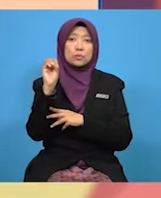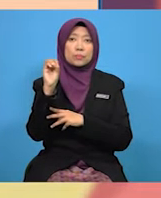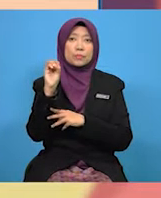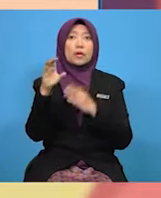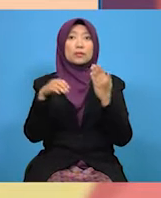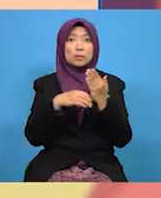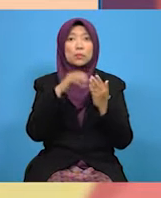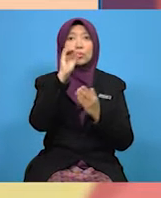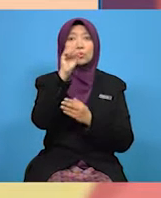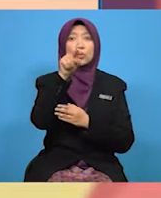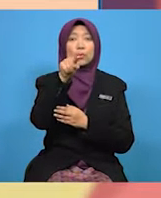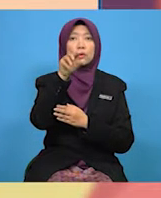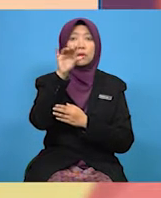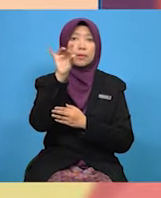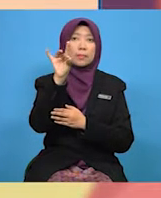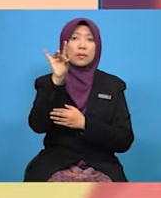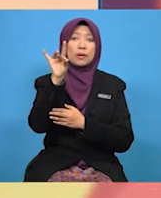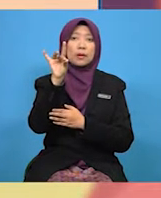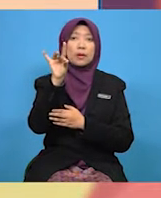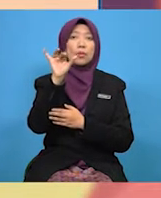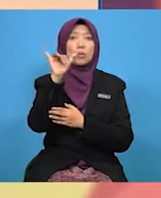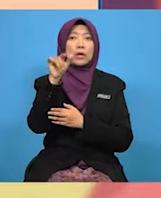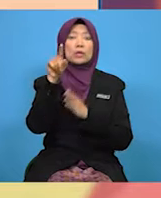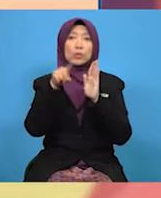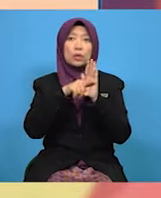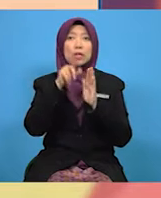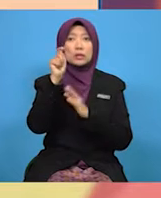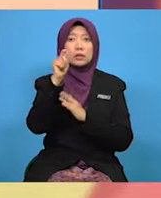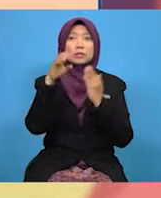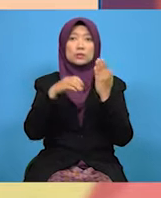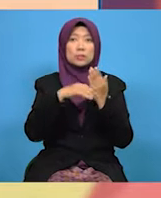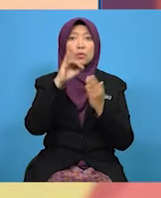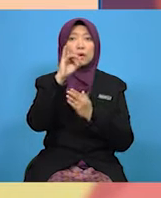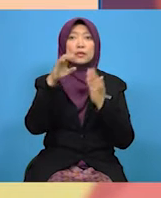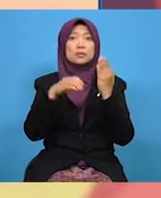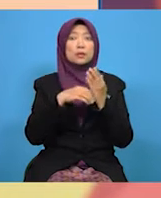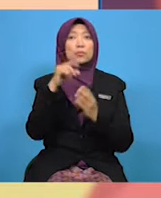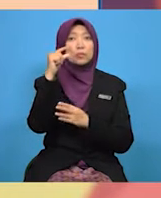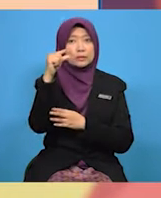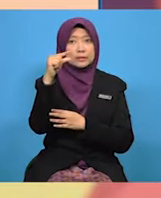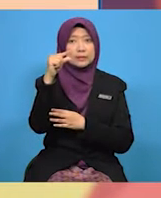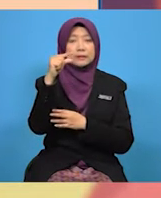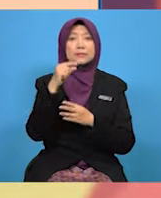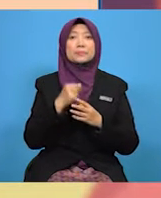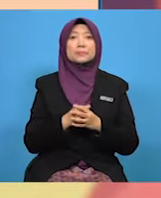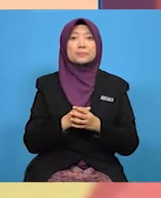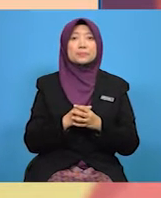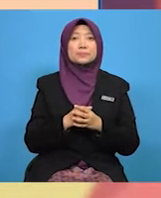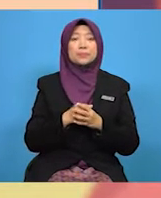campur kosong polappan whiton arti shampo eyecam po